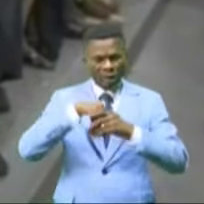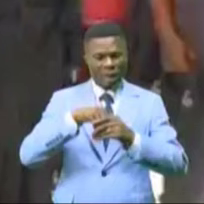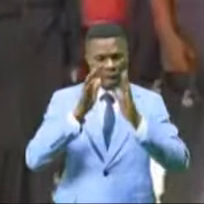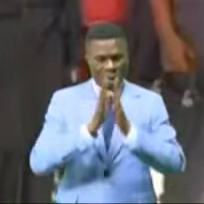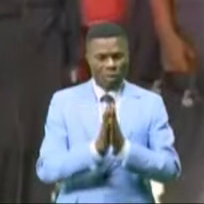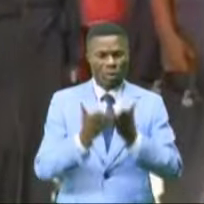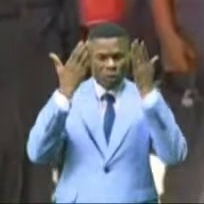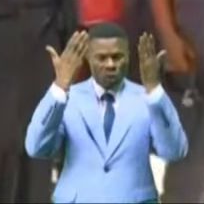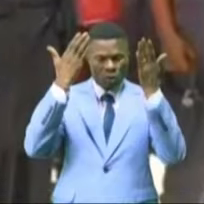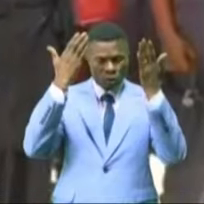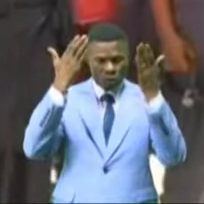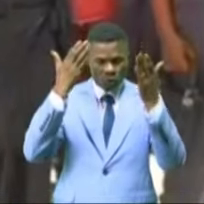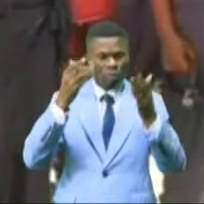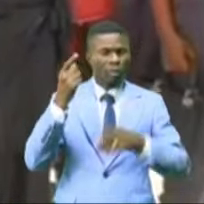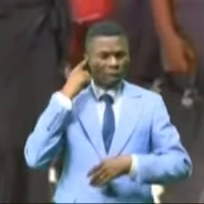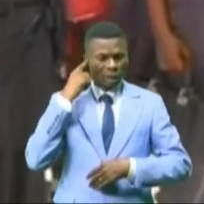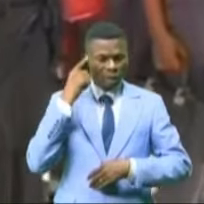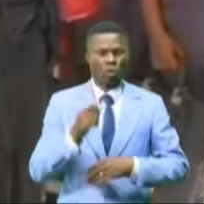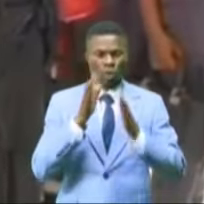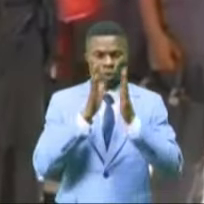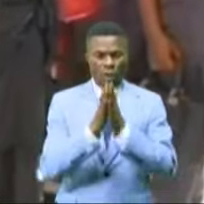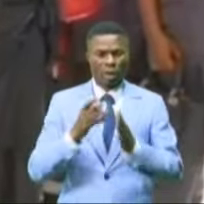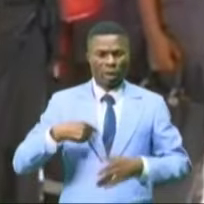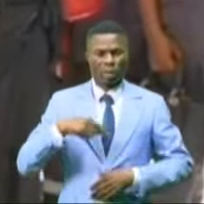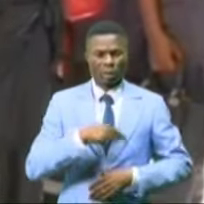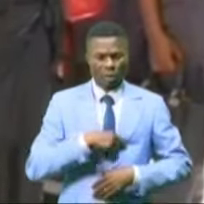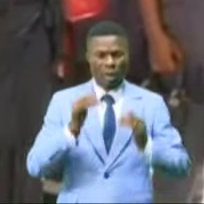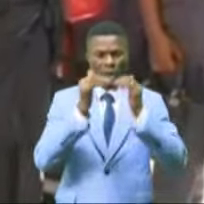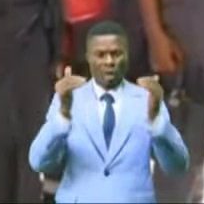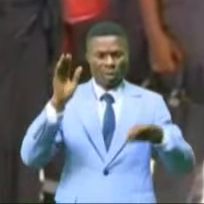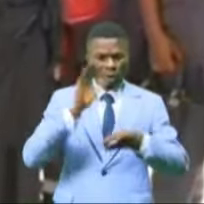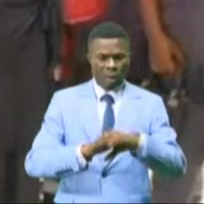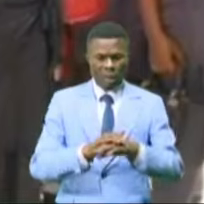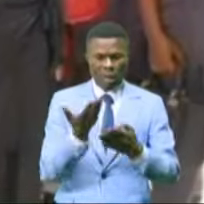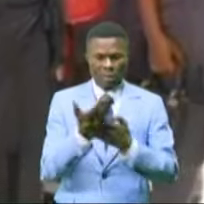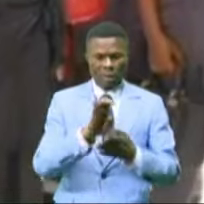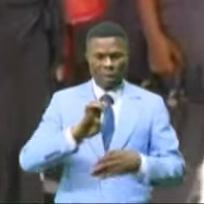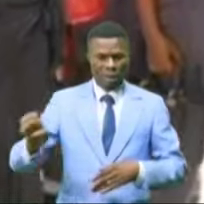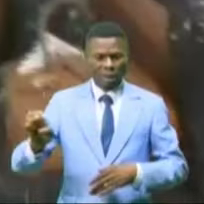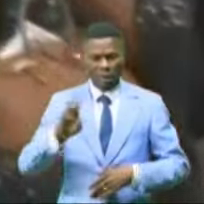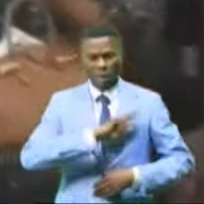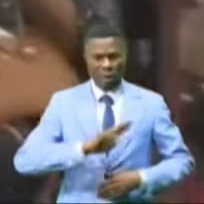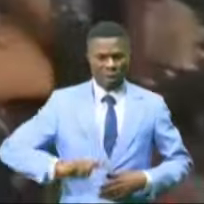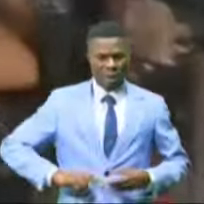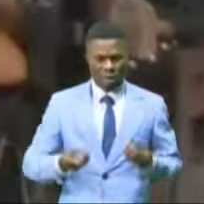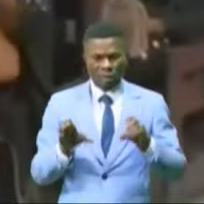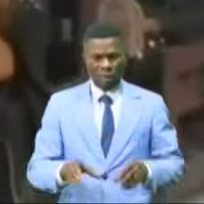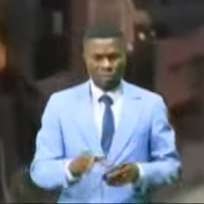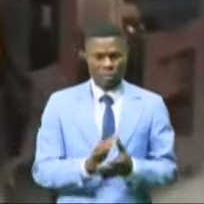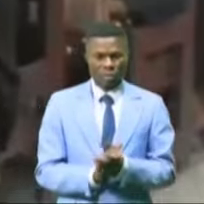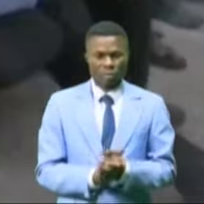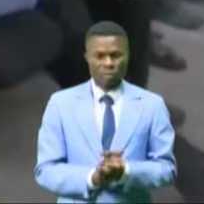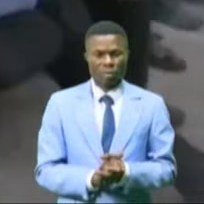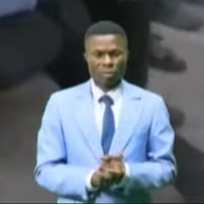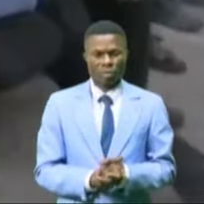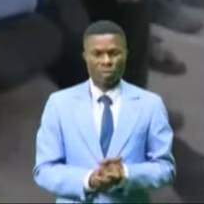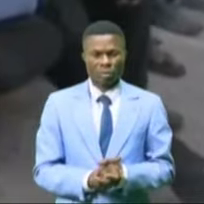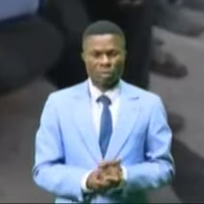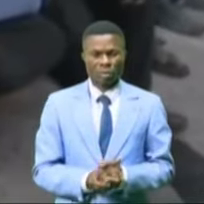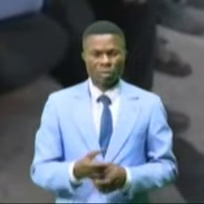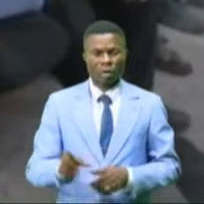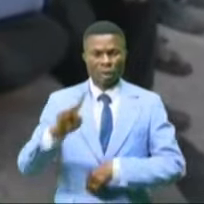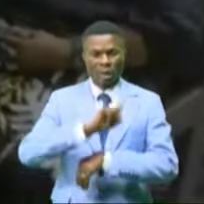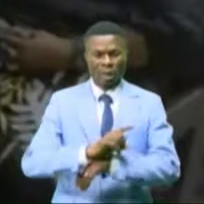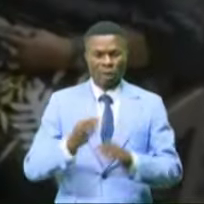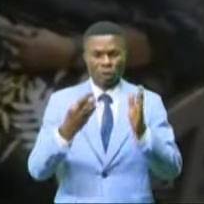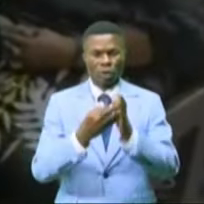pour que Dieu puisse entendre nos voix et que la paix puisse régner dans la partie Est. En cette journée du